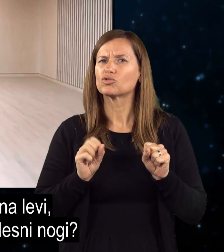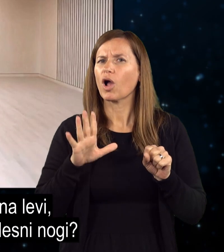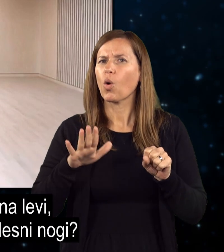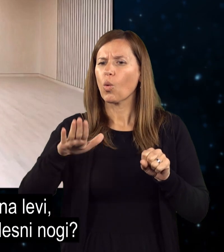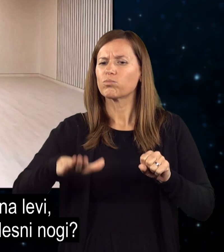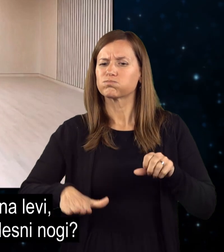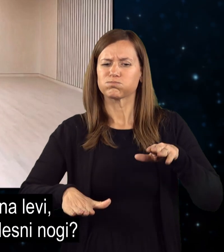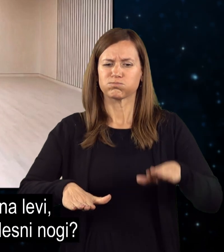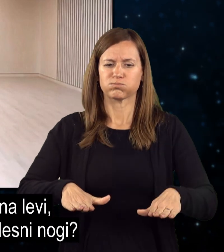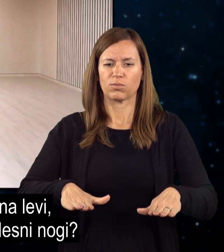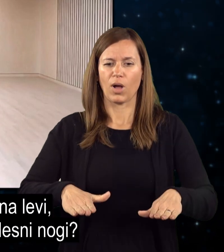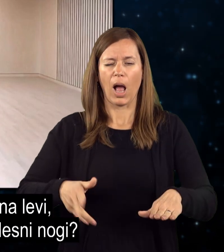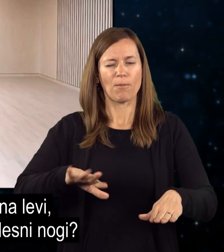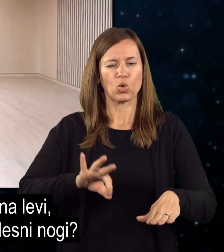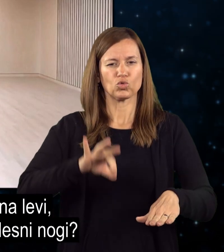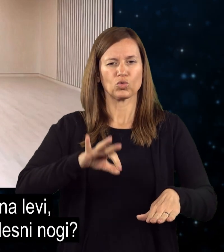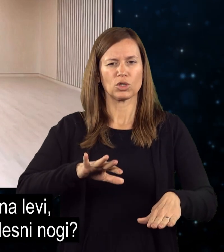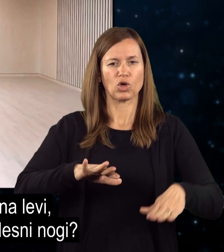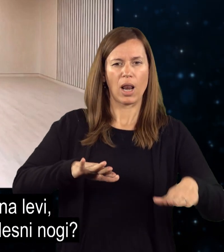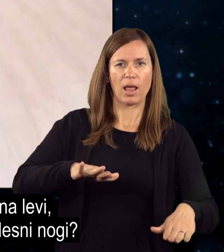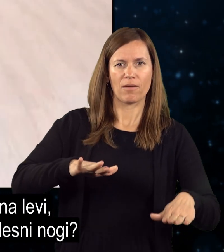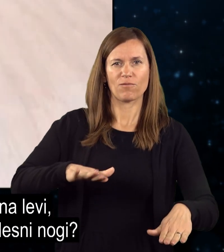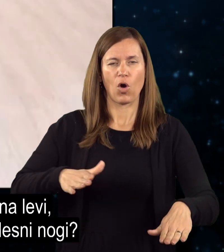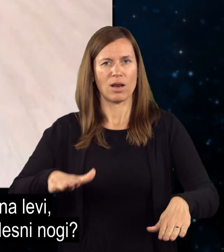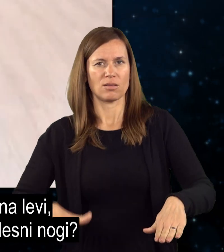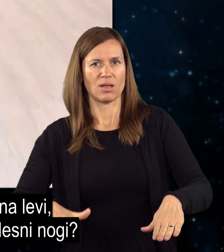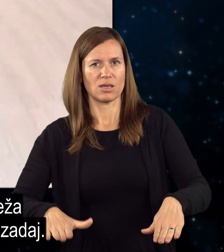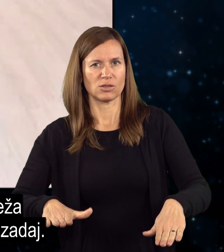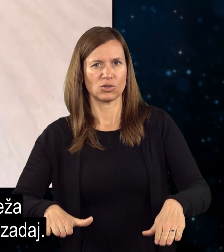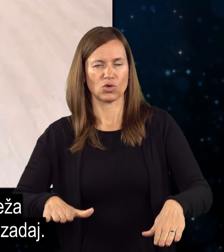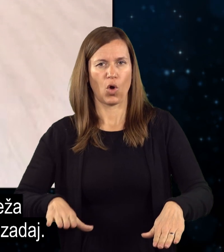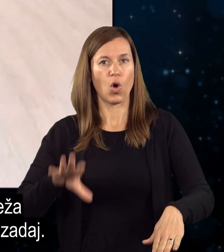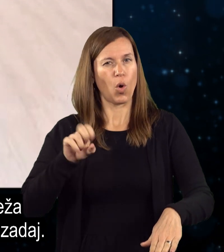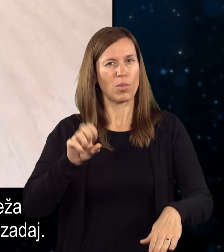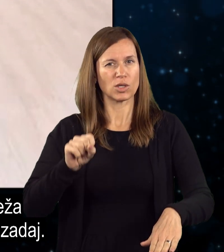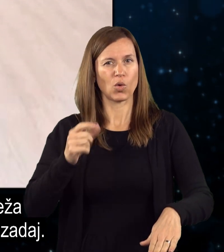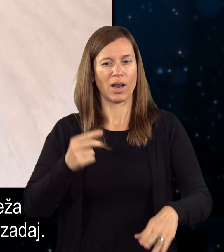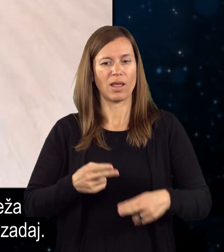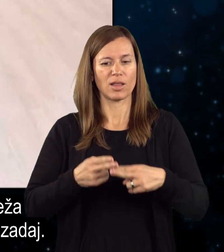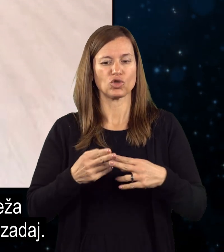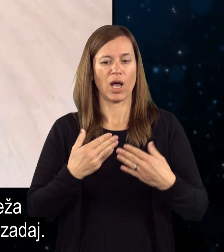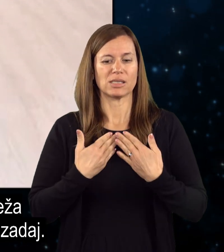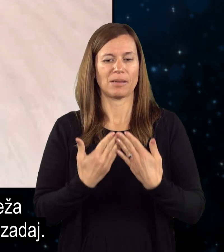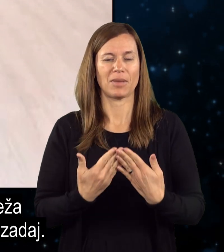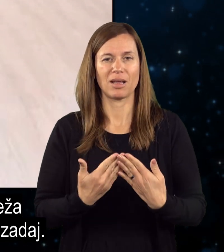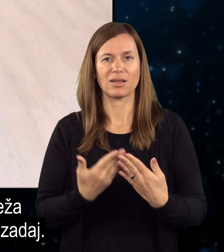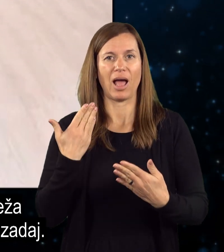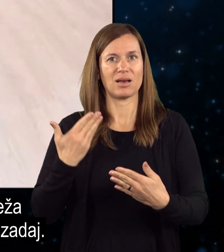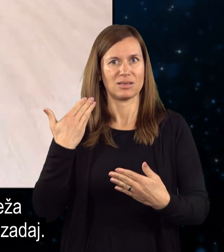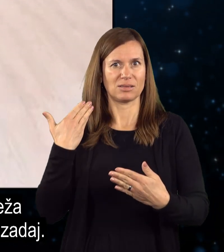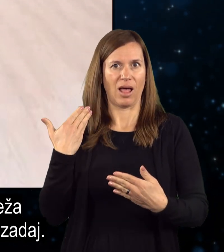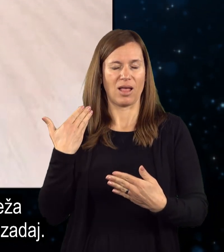zdi, da si bolj na levi, se ti zdi, da si bolj na desni nogi. Opazuj, ali je teža spredaj, ali je teža